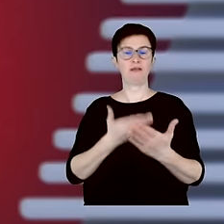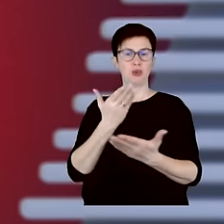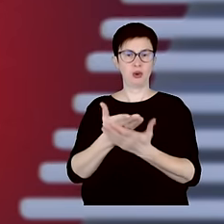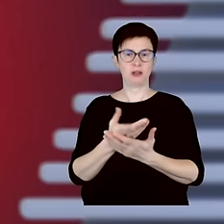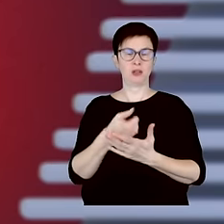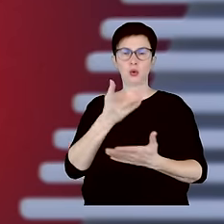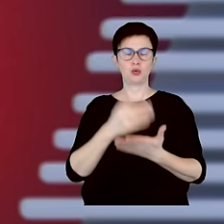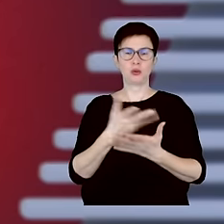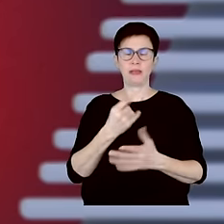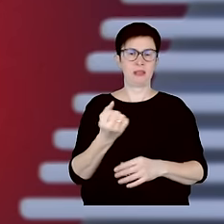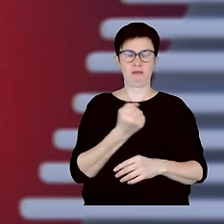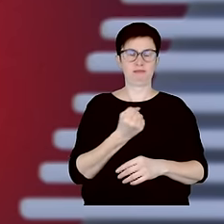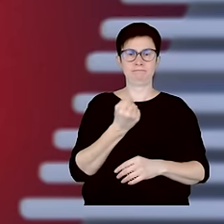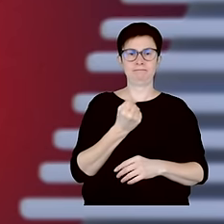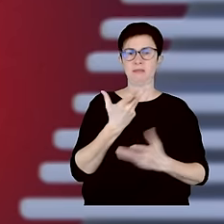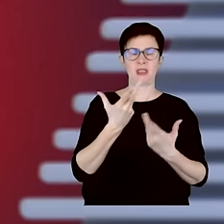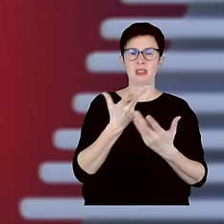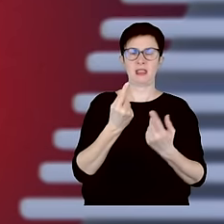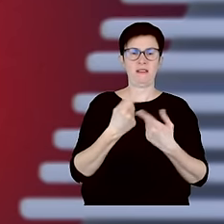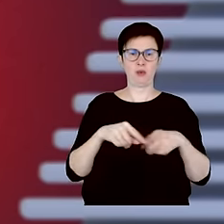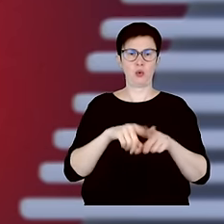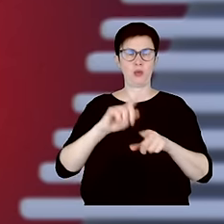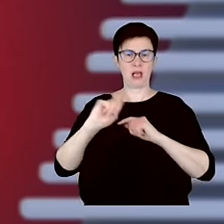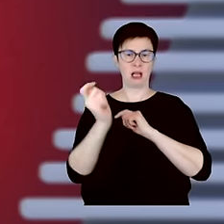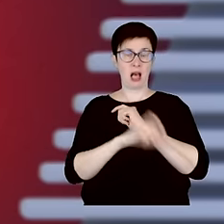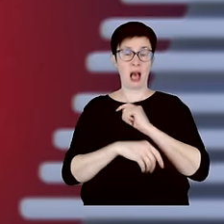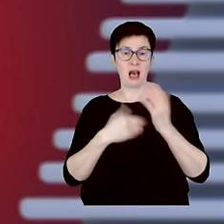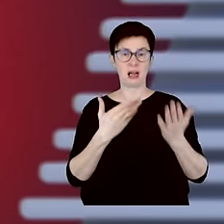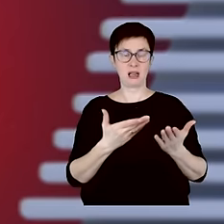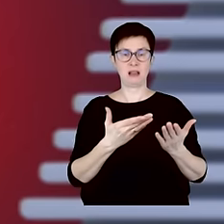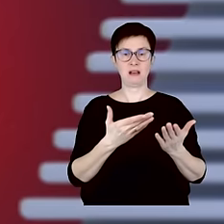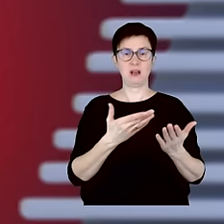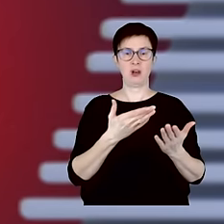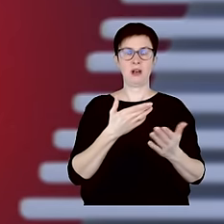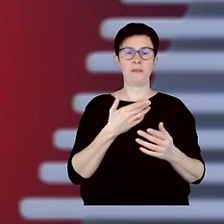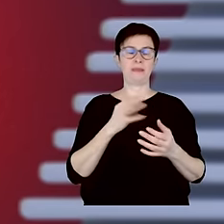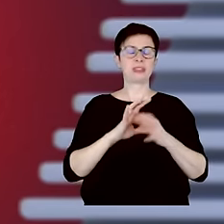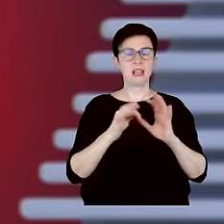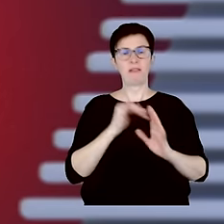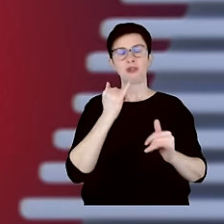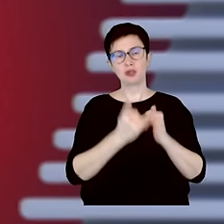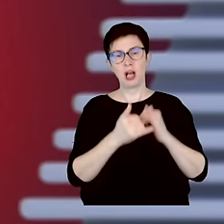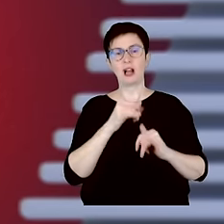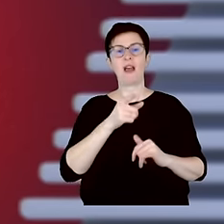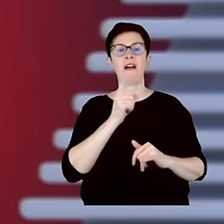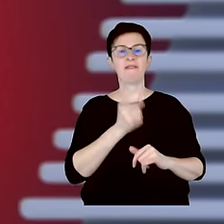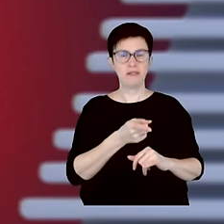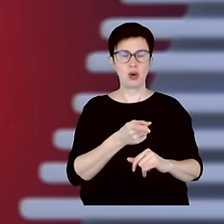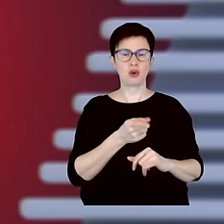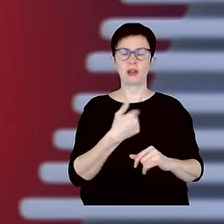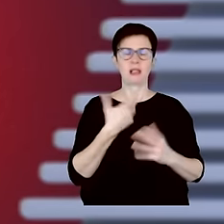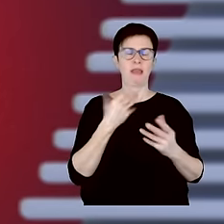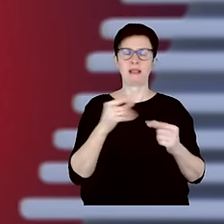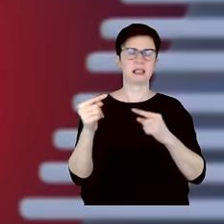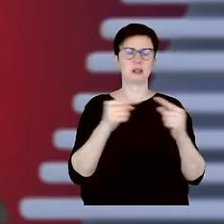się, znaczy nie wykonuje się tej kary, bo to nie są, nawet jeżeli przyjąć ten wyrok, ja nie chcę dyskutować w tej chwili